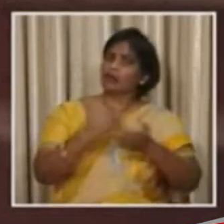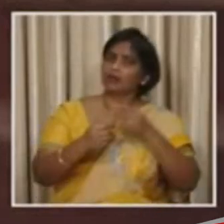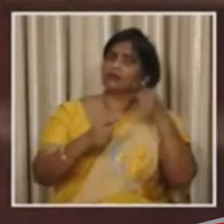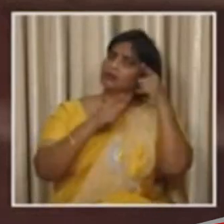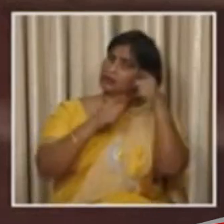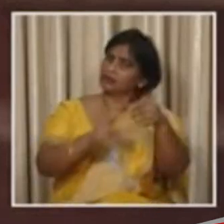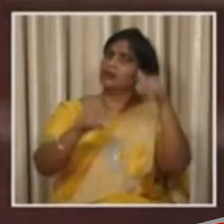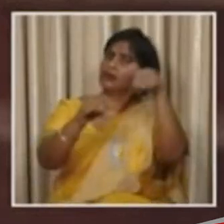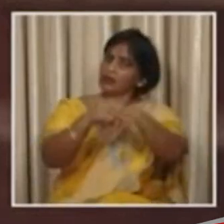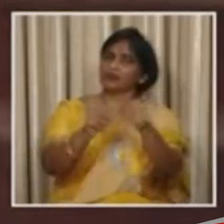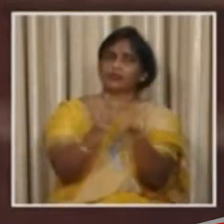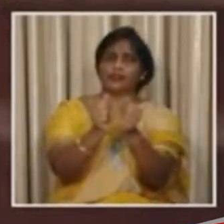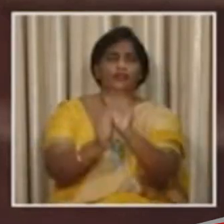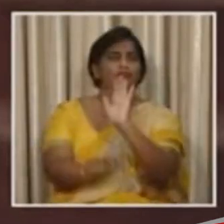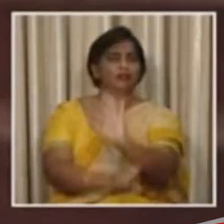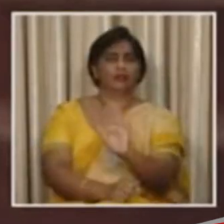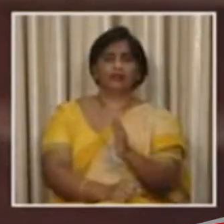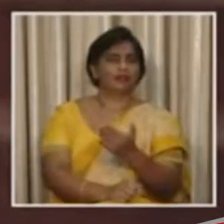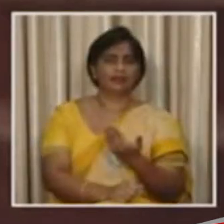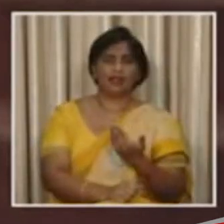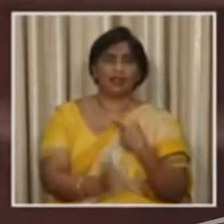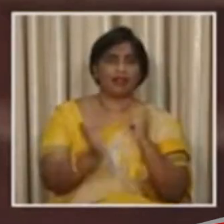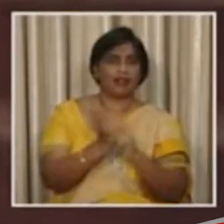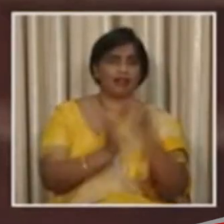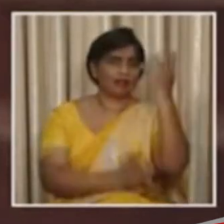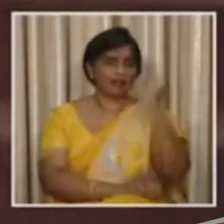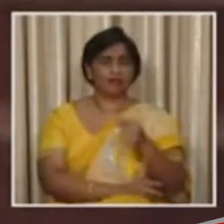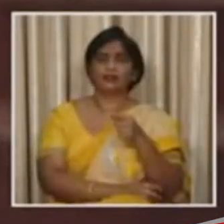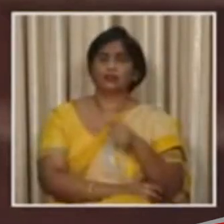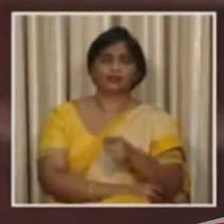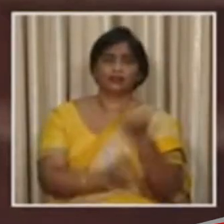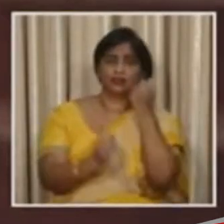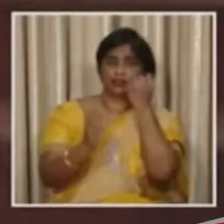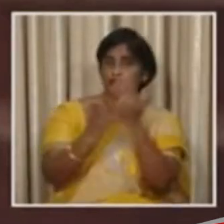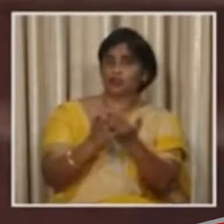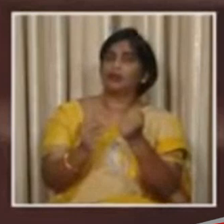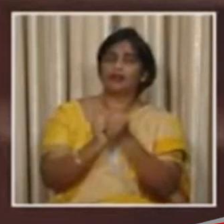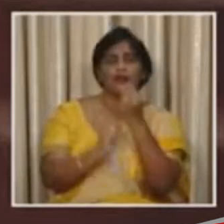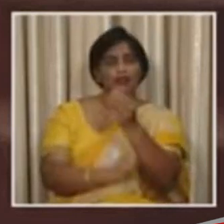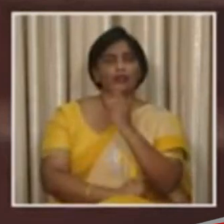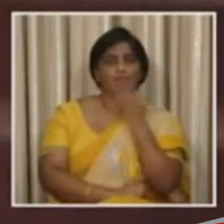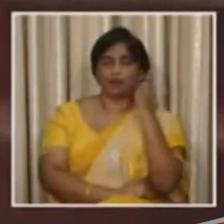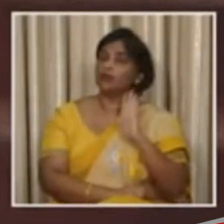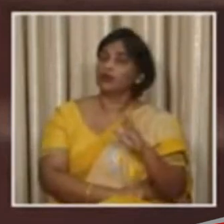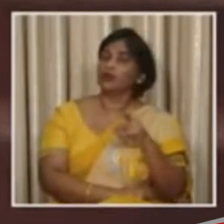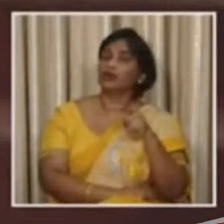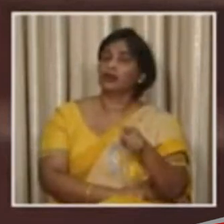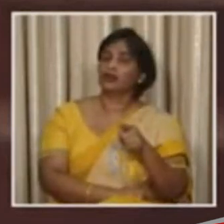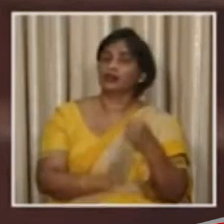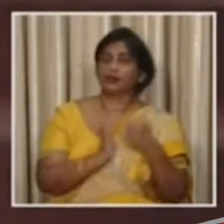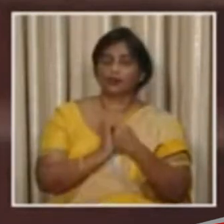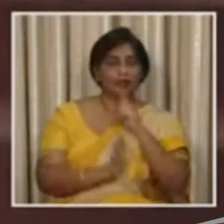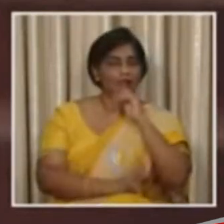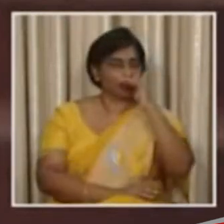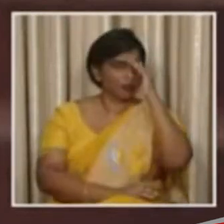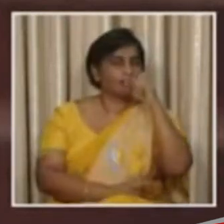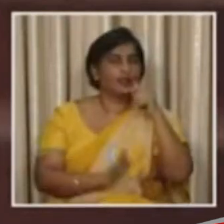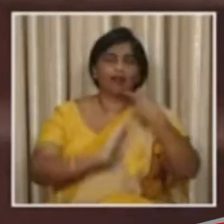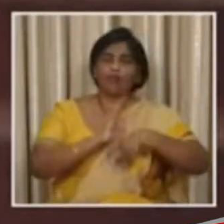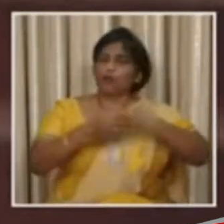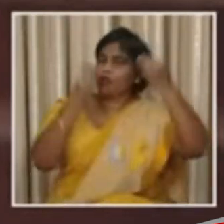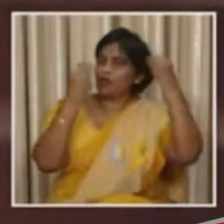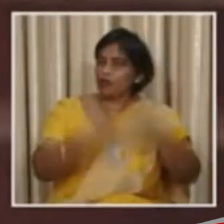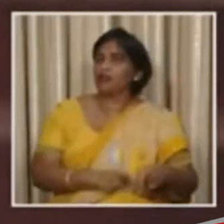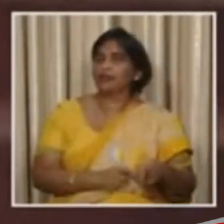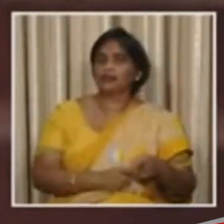ව්‍යාපෘති ඇතුළෙන්ම ඒගොල්ලන් හැදෙන්නේ. එහෙම නැතුව ණයක් ගන්න තුමන්ගේ පර්ෆෝමන්ස් එක අනුව දෙන්න පුළුවන්. අර ගරු කතානායකතුමනි ලංකාවට කෙල වෙලා තියෙන තැන